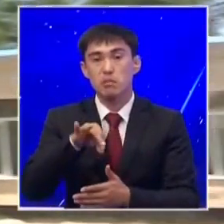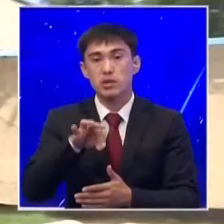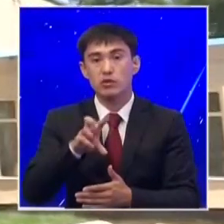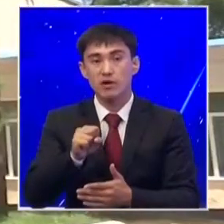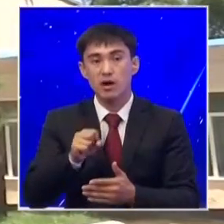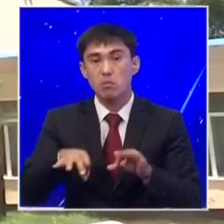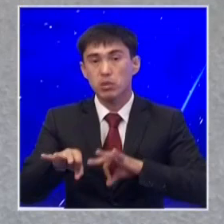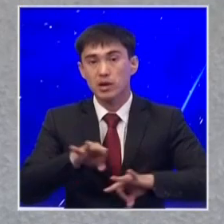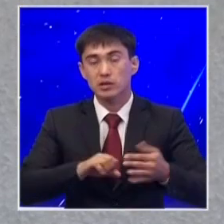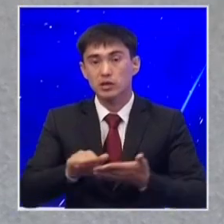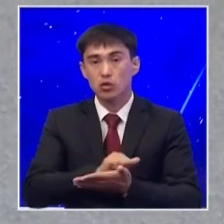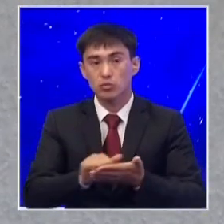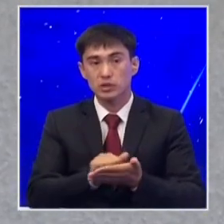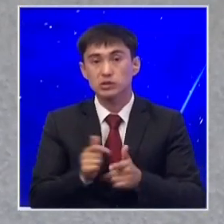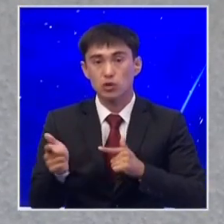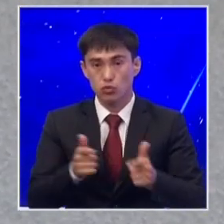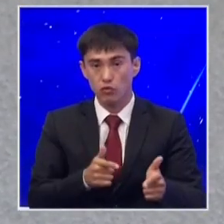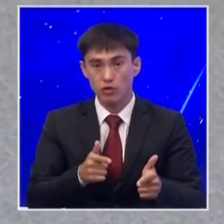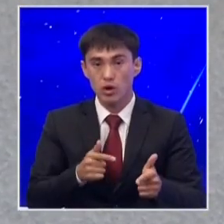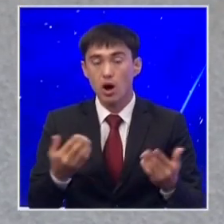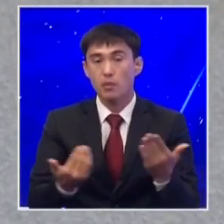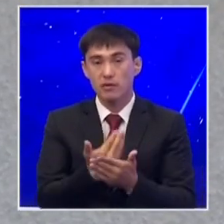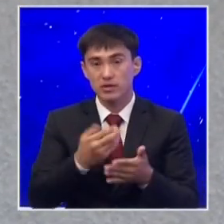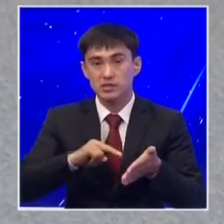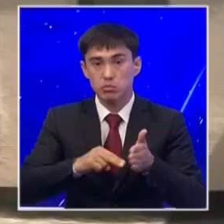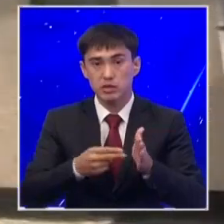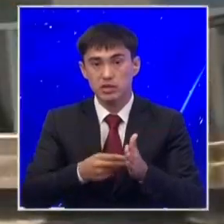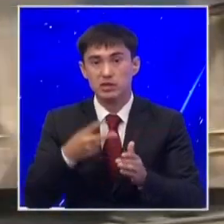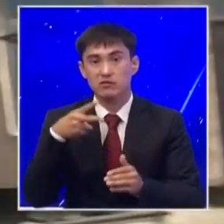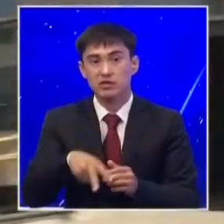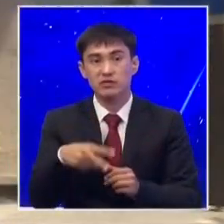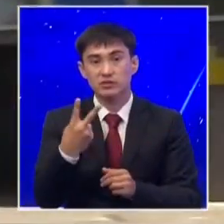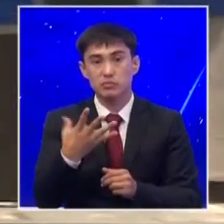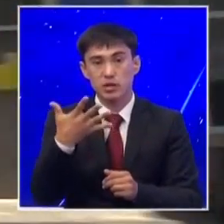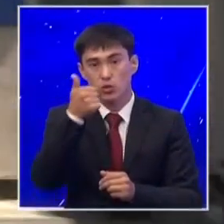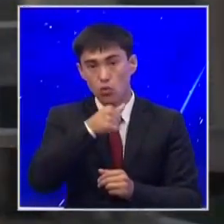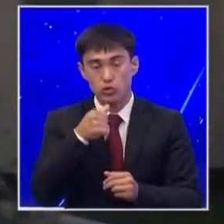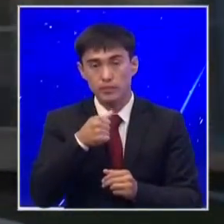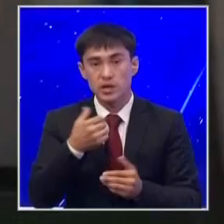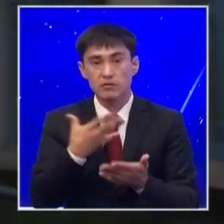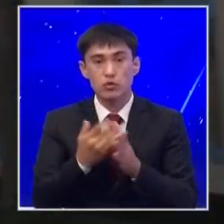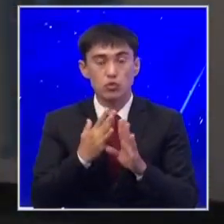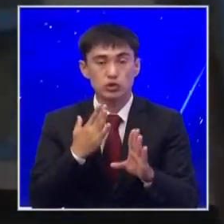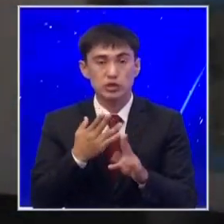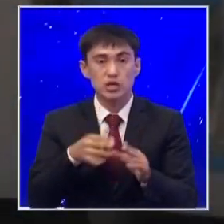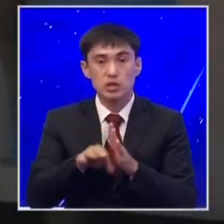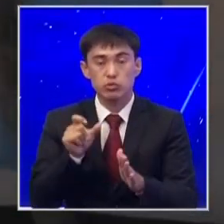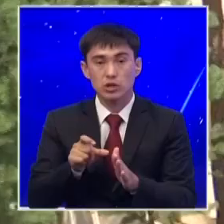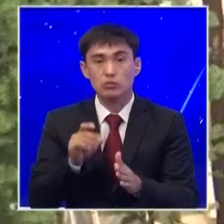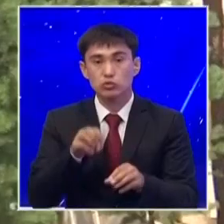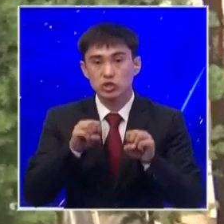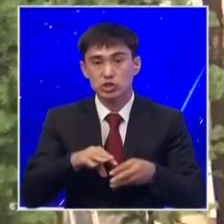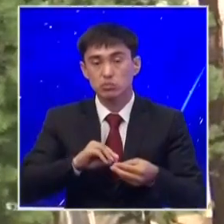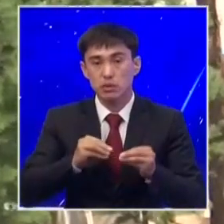Маншук-Мамедовой. Проектно-сметная документация готова. Обновление запланировано на 2025 год. В свою очередь, депутат намерен